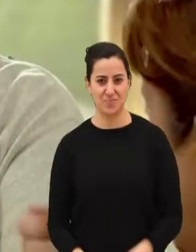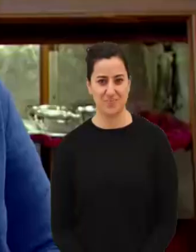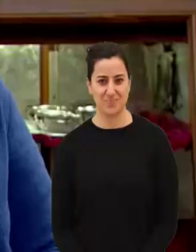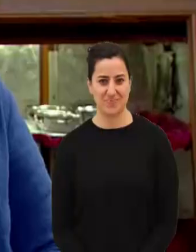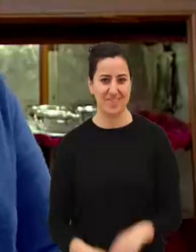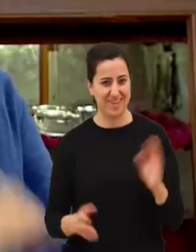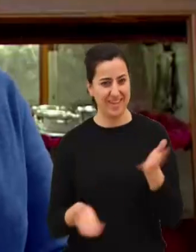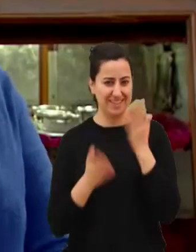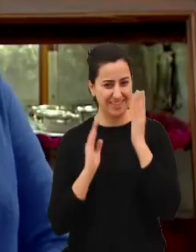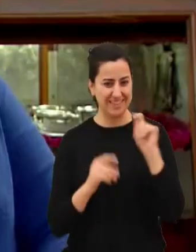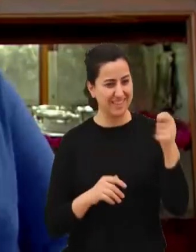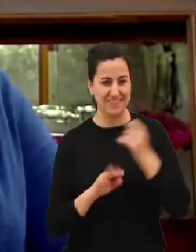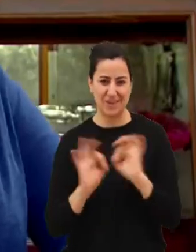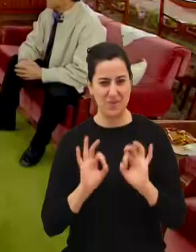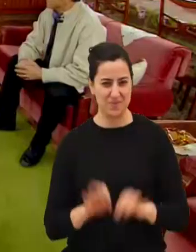Onları kilitledim.